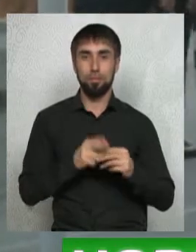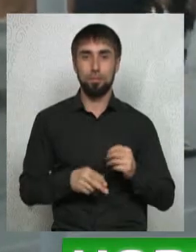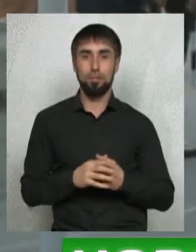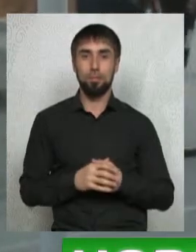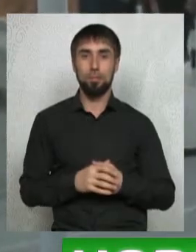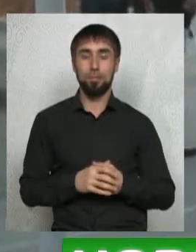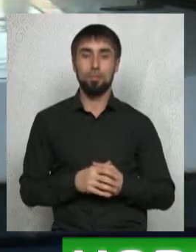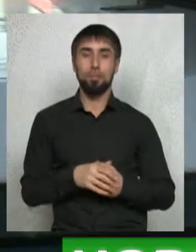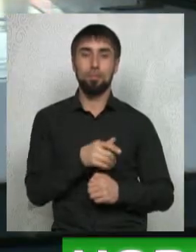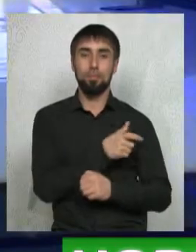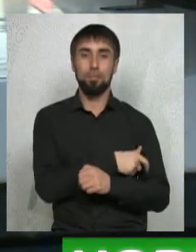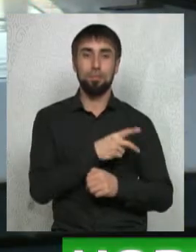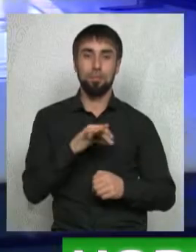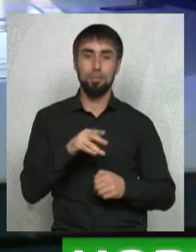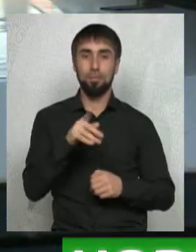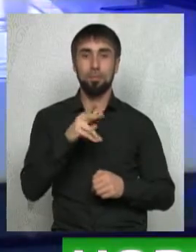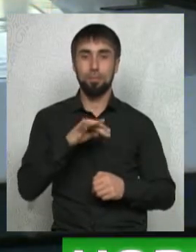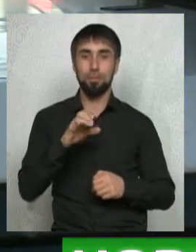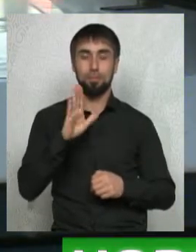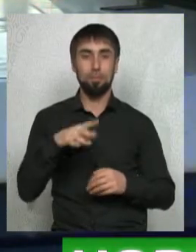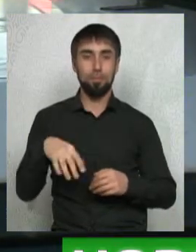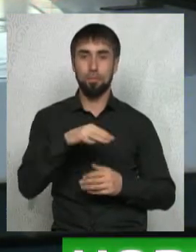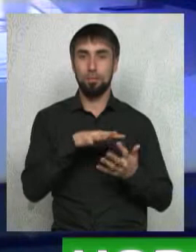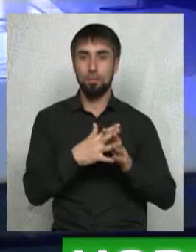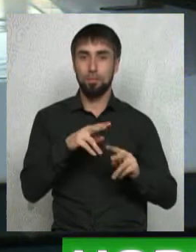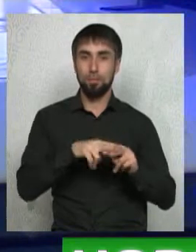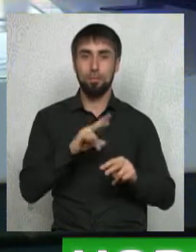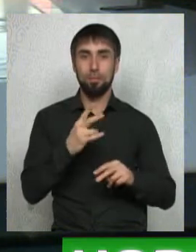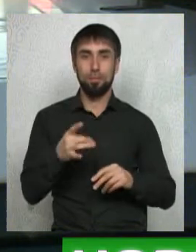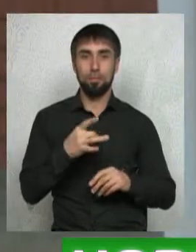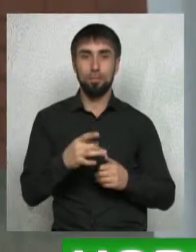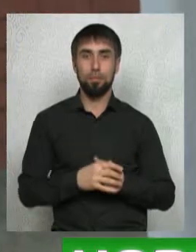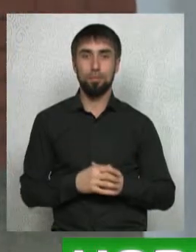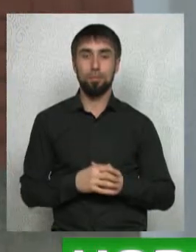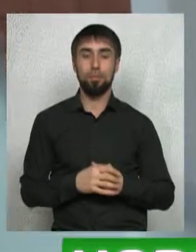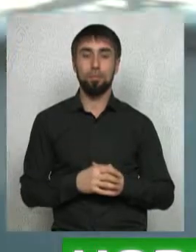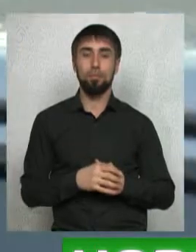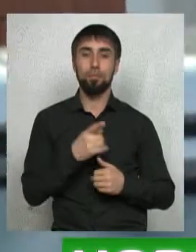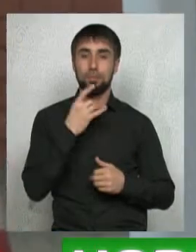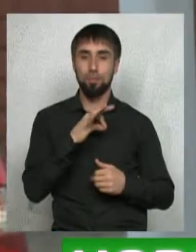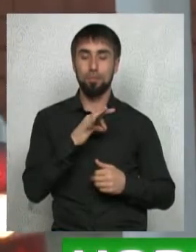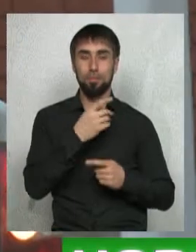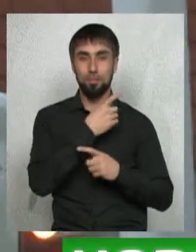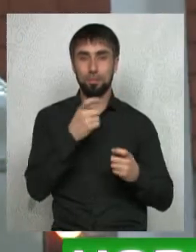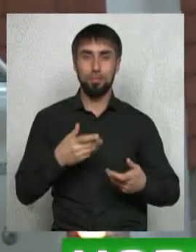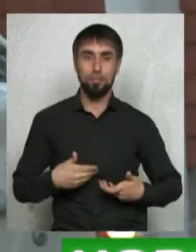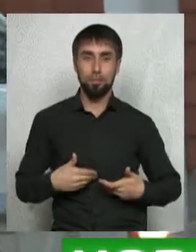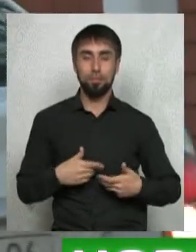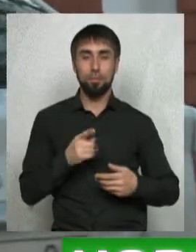заканчиваются. Дежурить наряды ДПС будут во всех населенных пунктах Назрановского района. Правоохранители призывают